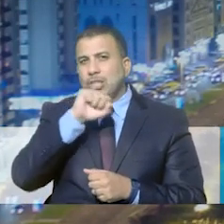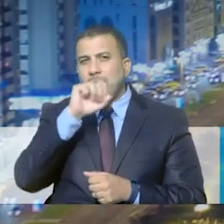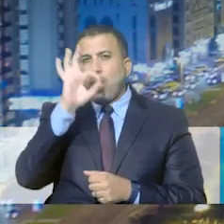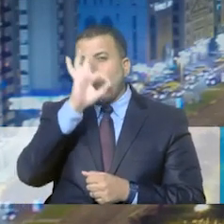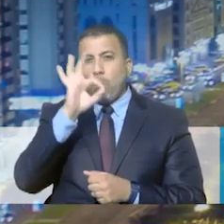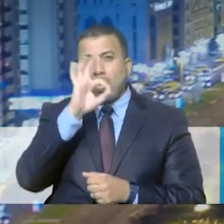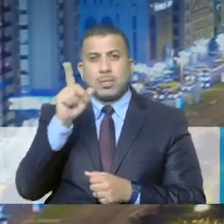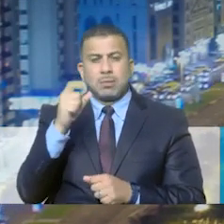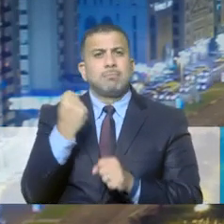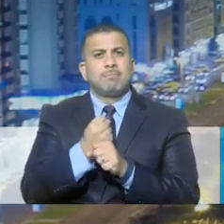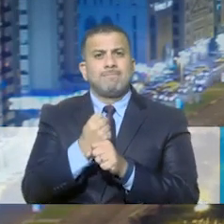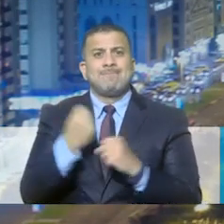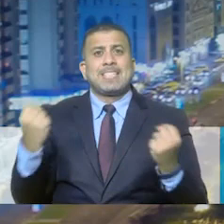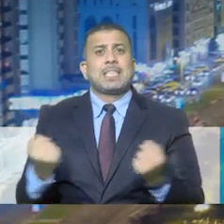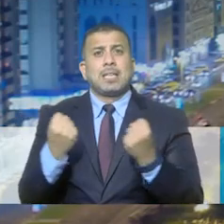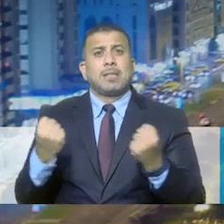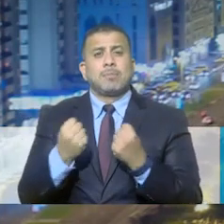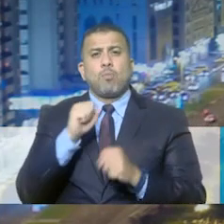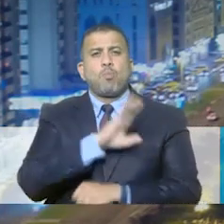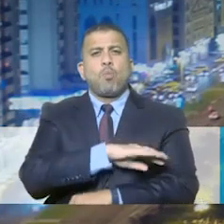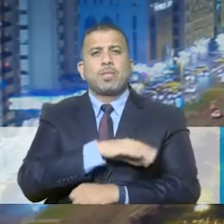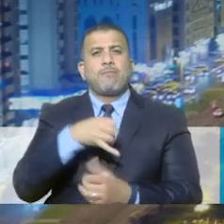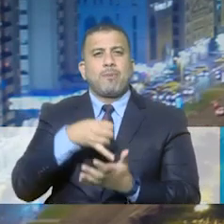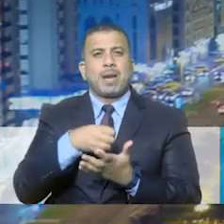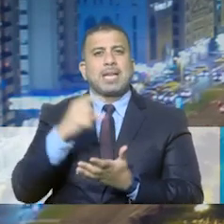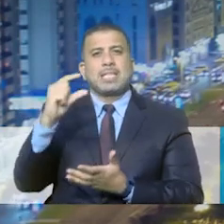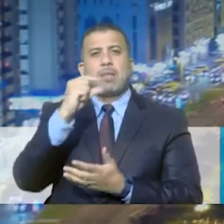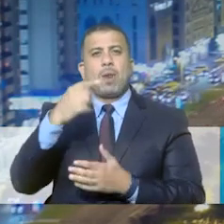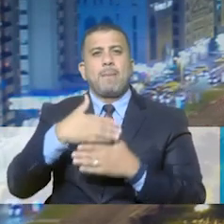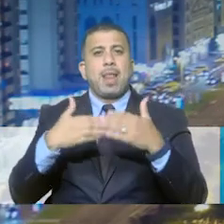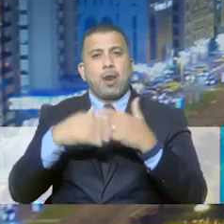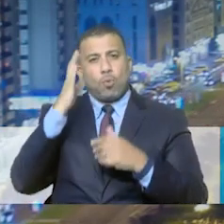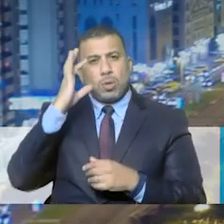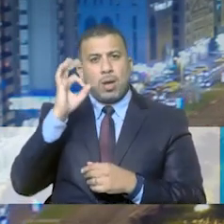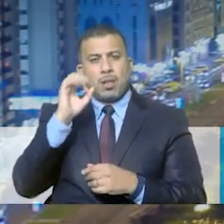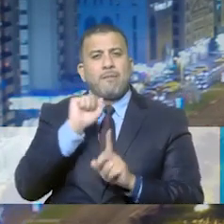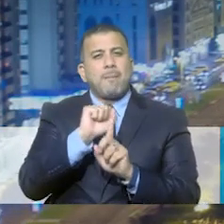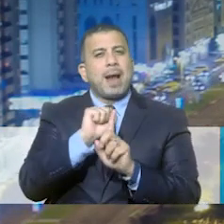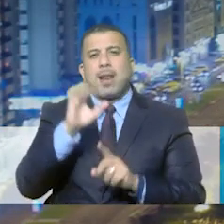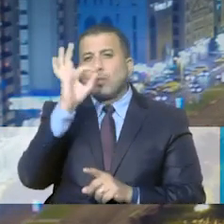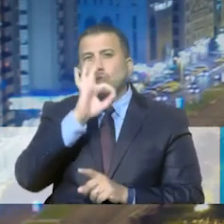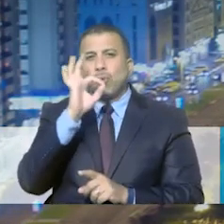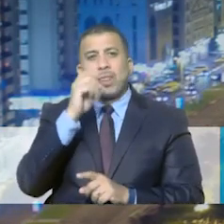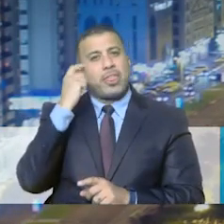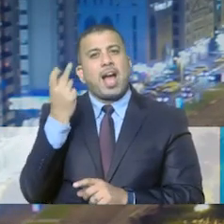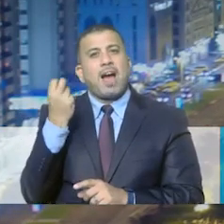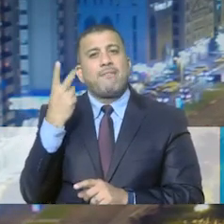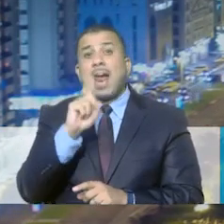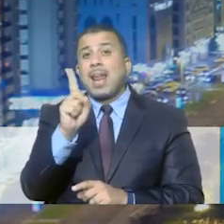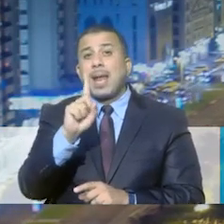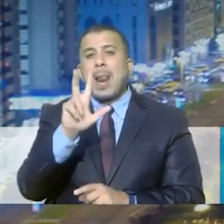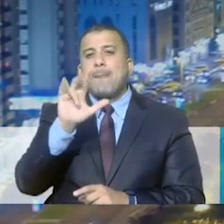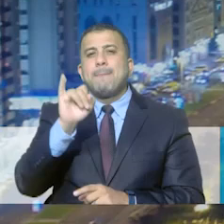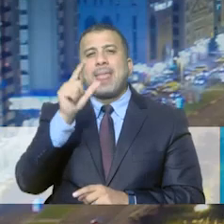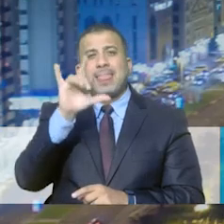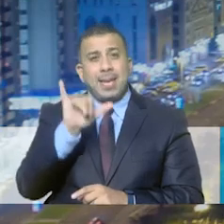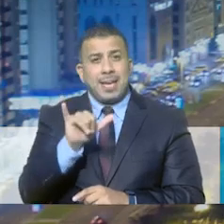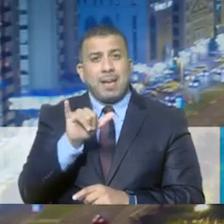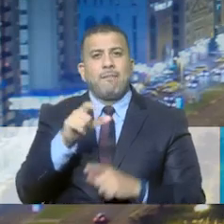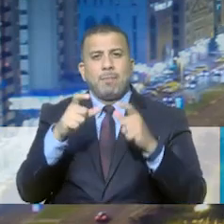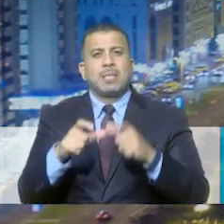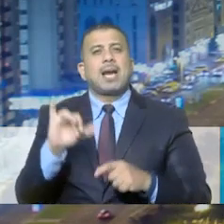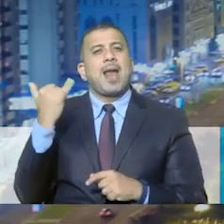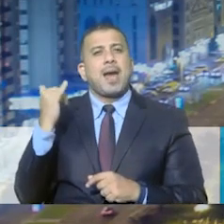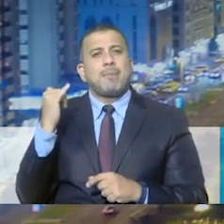للتراث ورشة تدريبية لصالح موظفي المركز الدولي لبناء القدرات في مجال التراث الثقافي غير المادي في